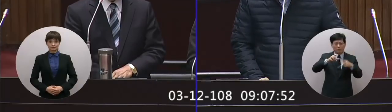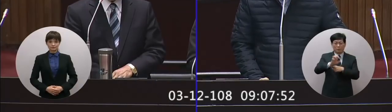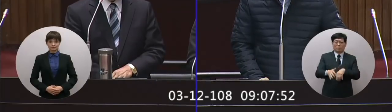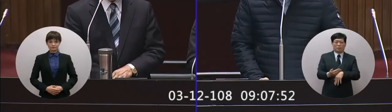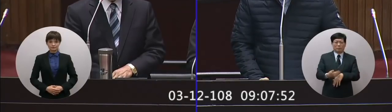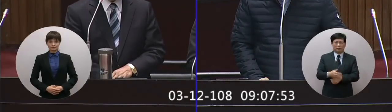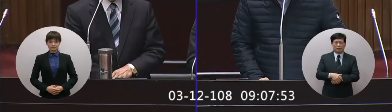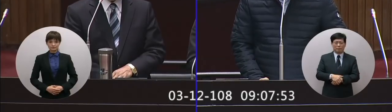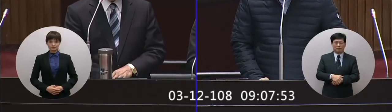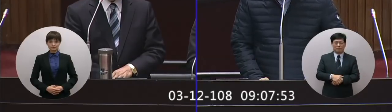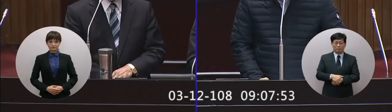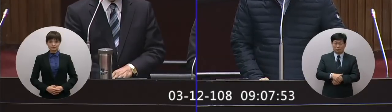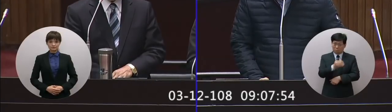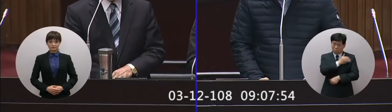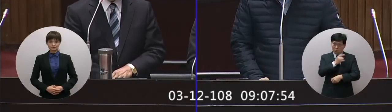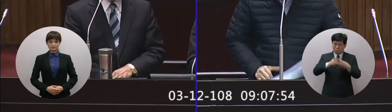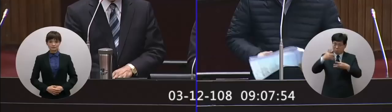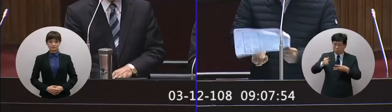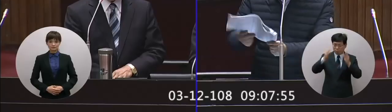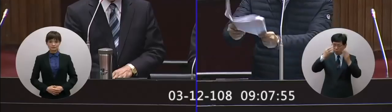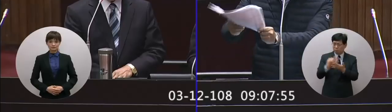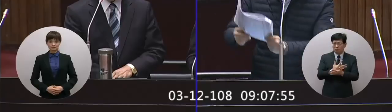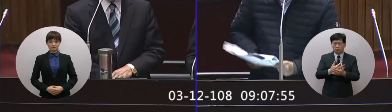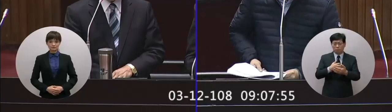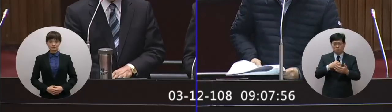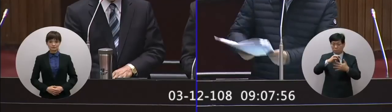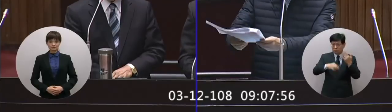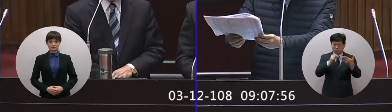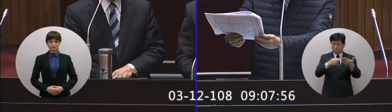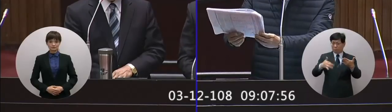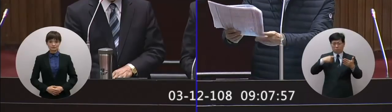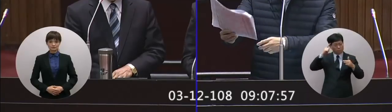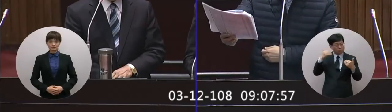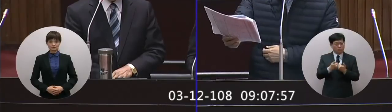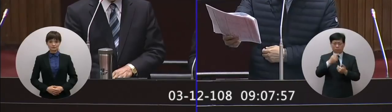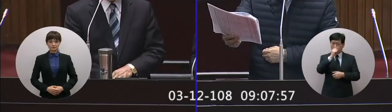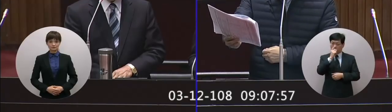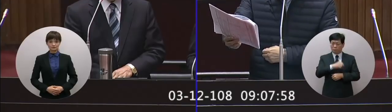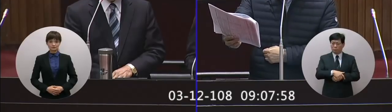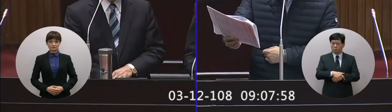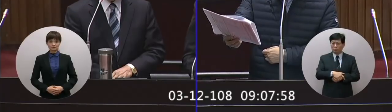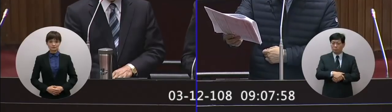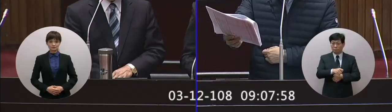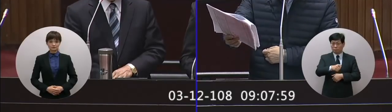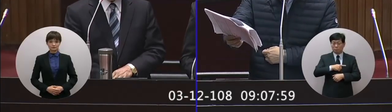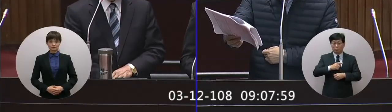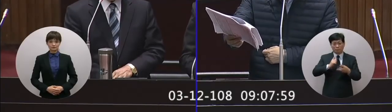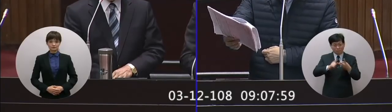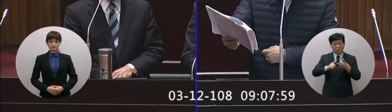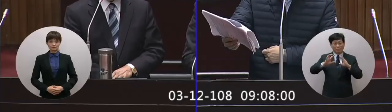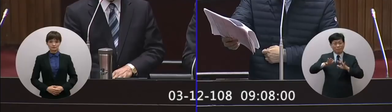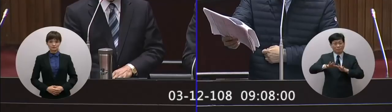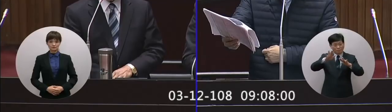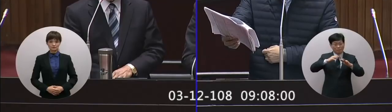业啊？陈吉仲主委不认真，还没有看到条文呢，他就反对。最后一个，国安会副主